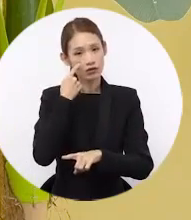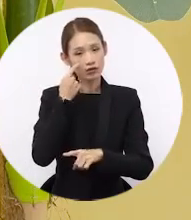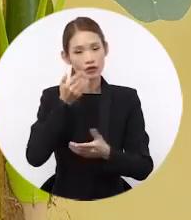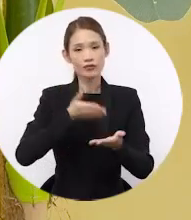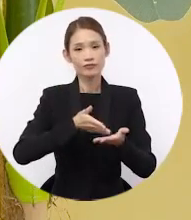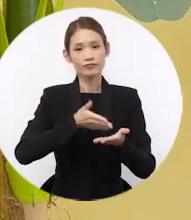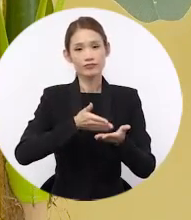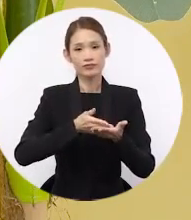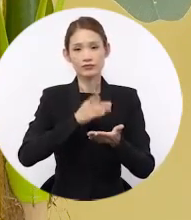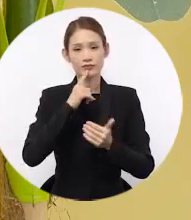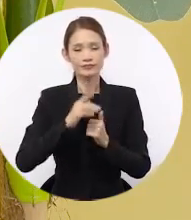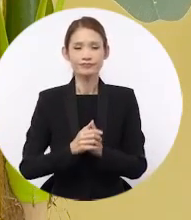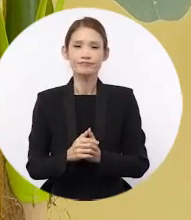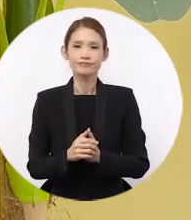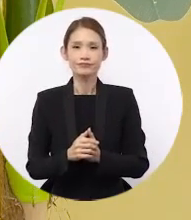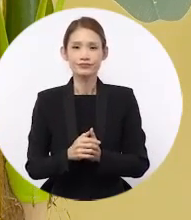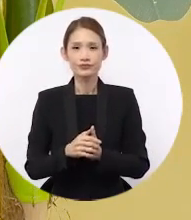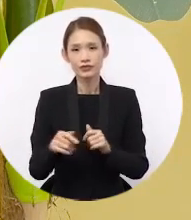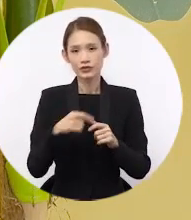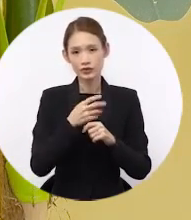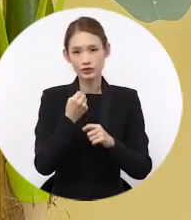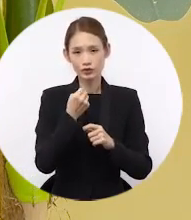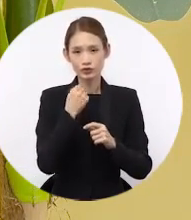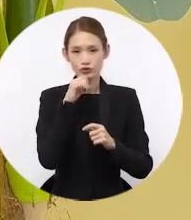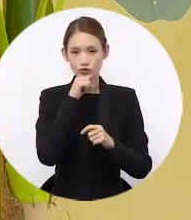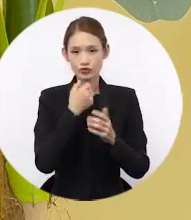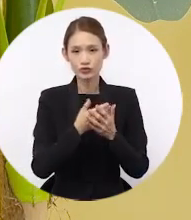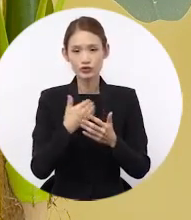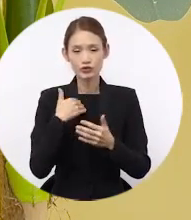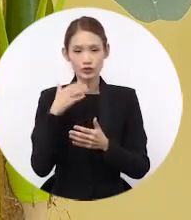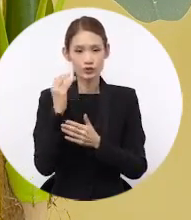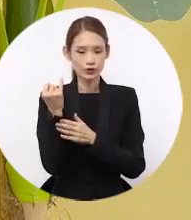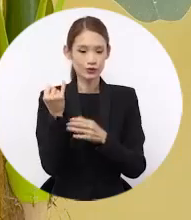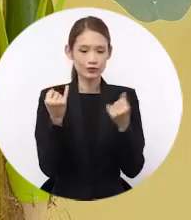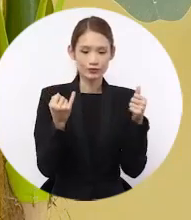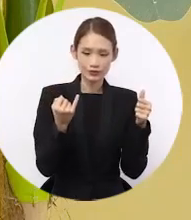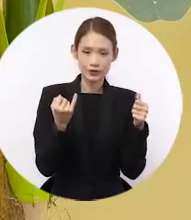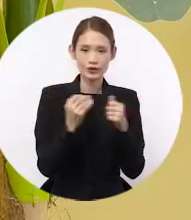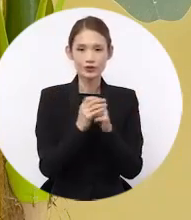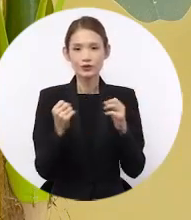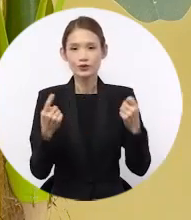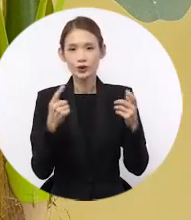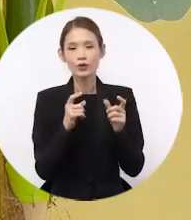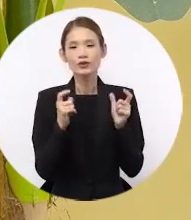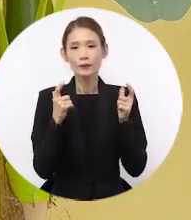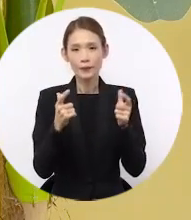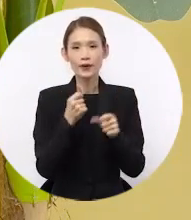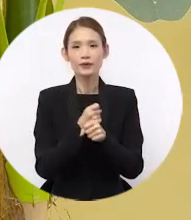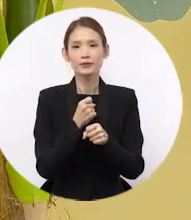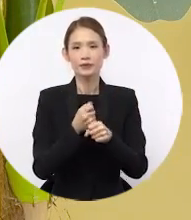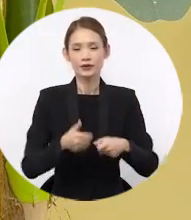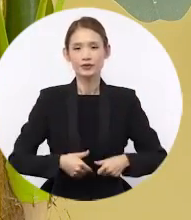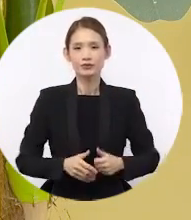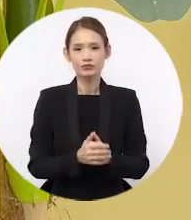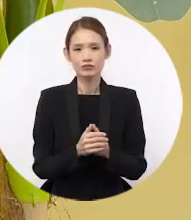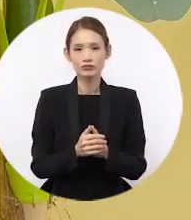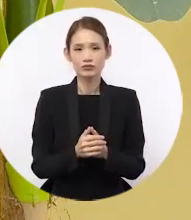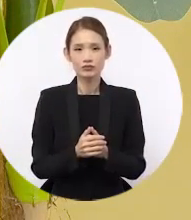라고 말할 수도 있는 것이거든요. 사실 거기 그 수치에서는 저의 주장과 한솔님의 주장이 동시에 나올 수 있다고 생각을